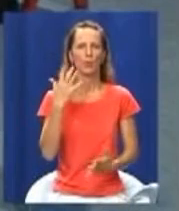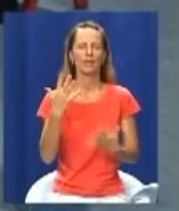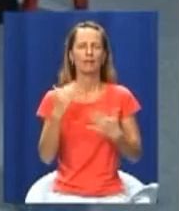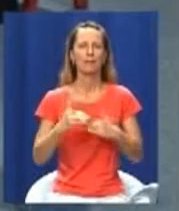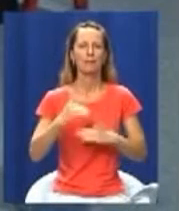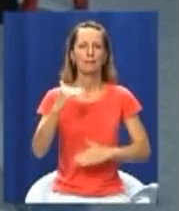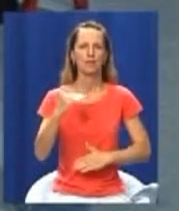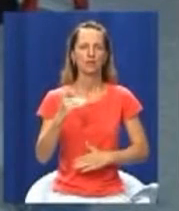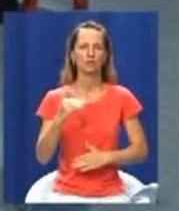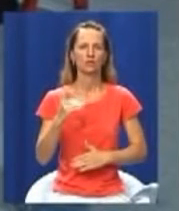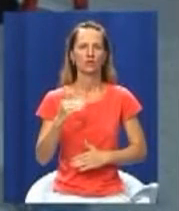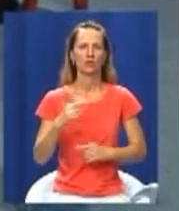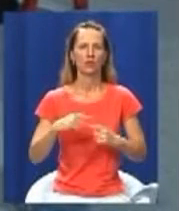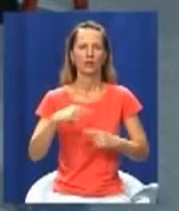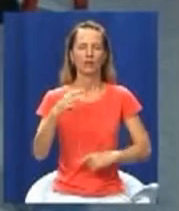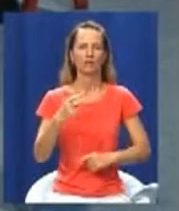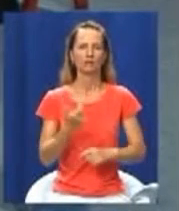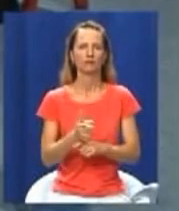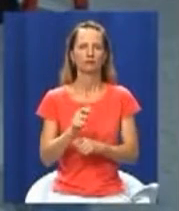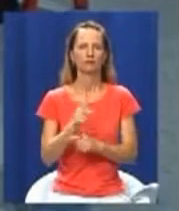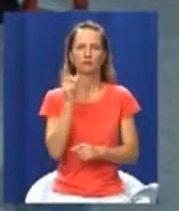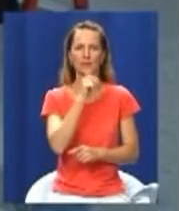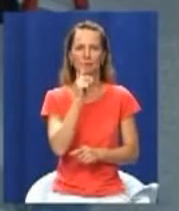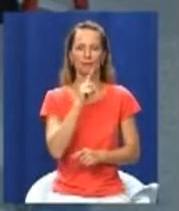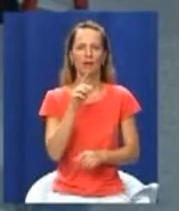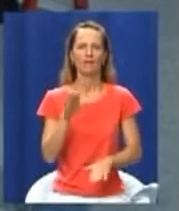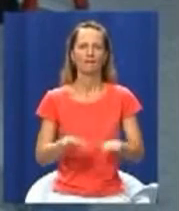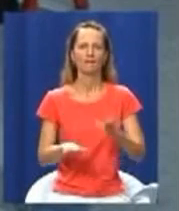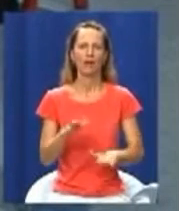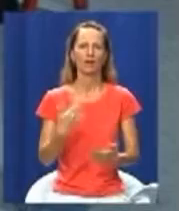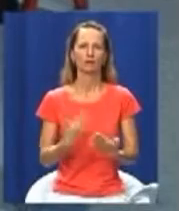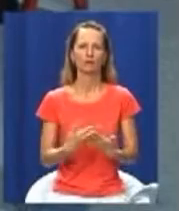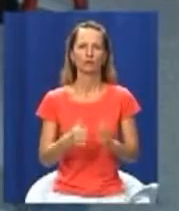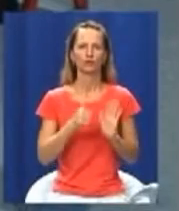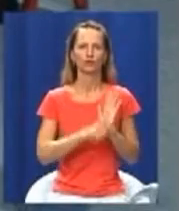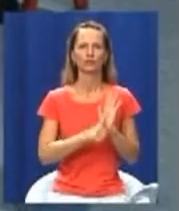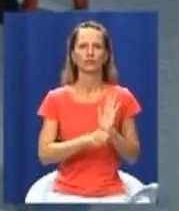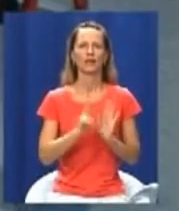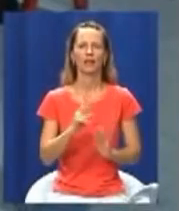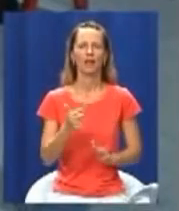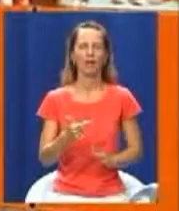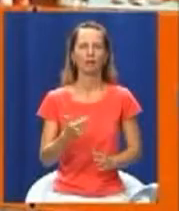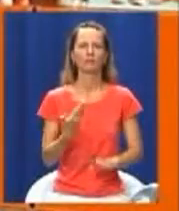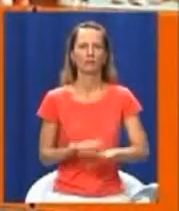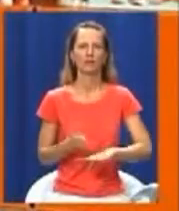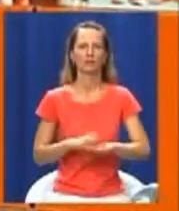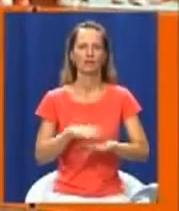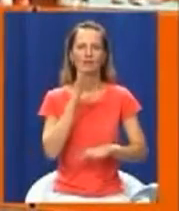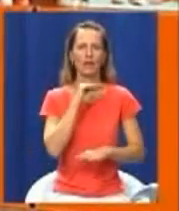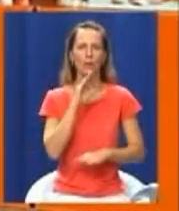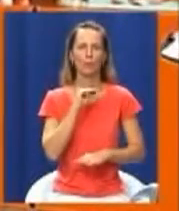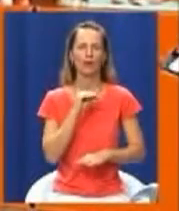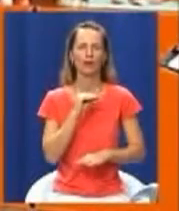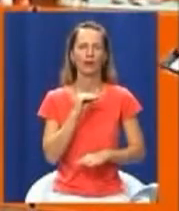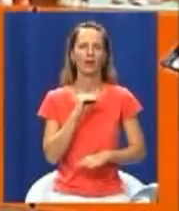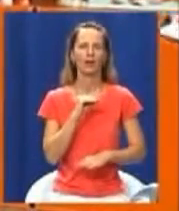більше цінуються собаки, зріст яких перевищує мінімальний. Вага приблизно 60 кілограмів. Ну, насправді, важкенька така, як собачка.